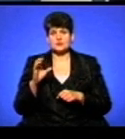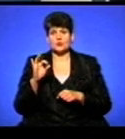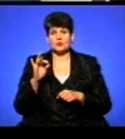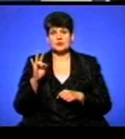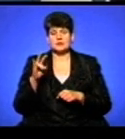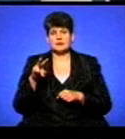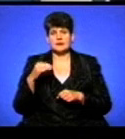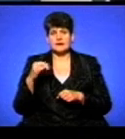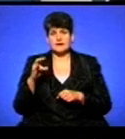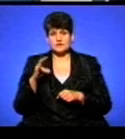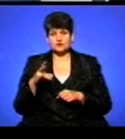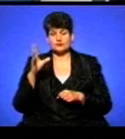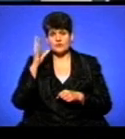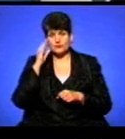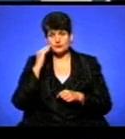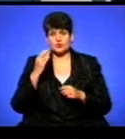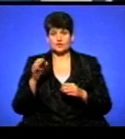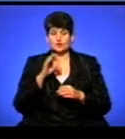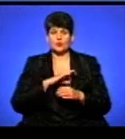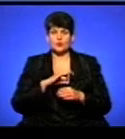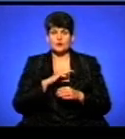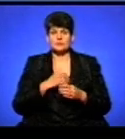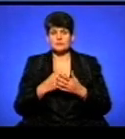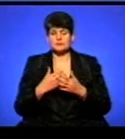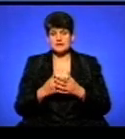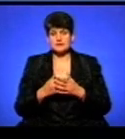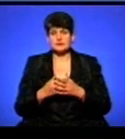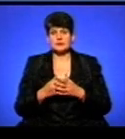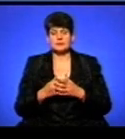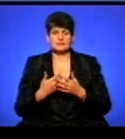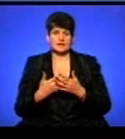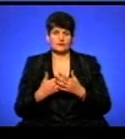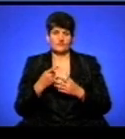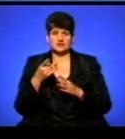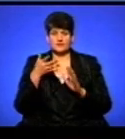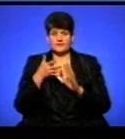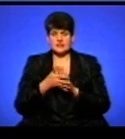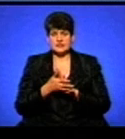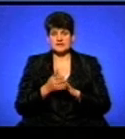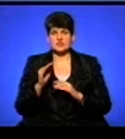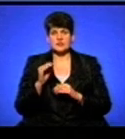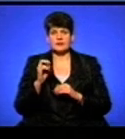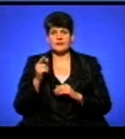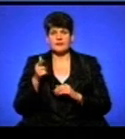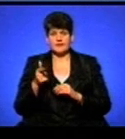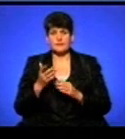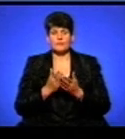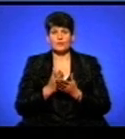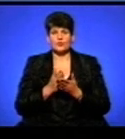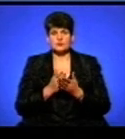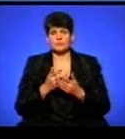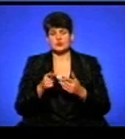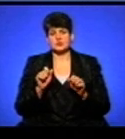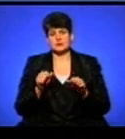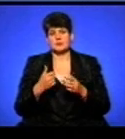щодо врахувавши ці доходи, приблизно прикинувши ваші витрати на житлово-комунальні послуги, можна